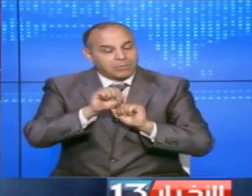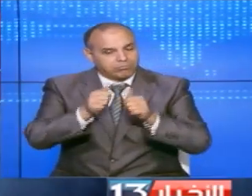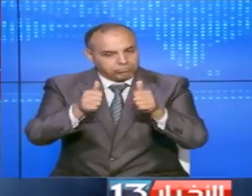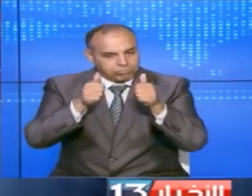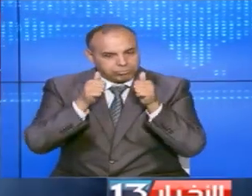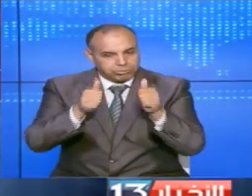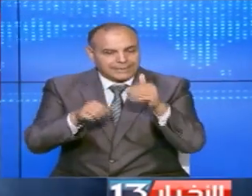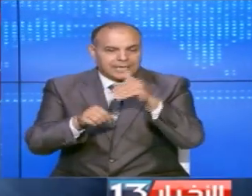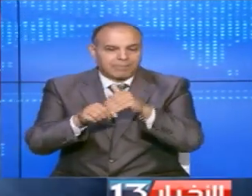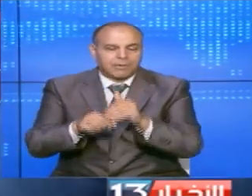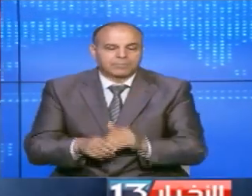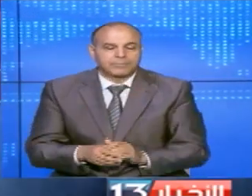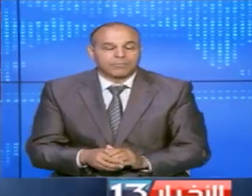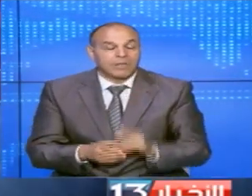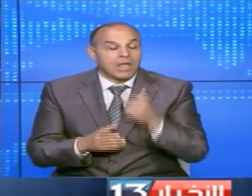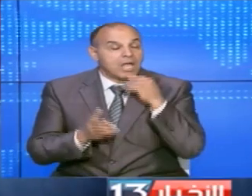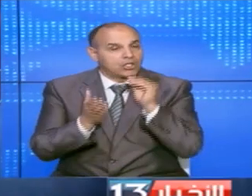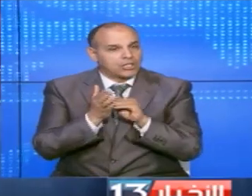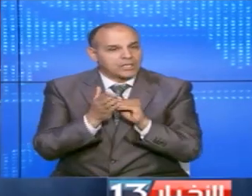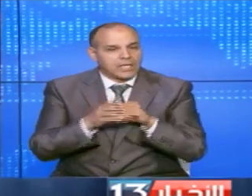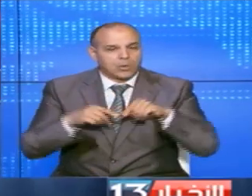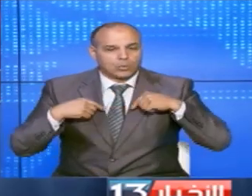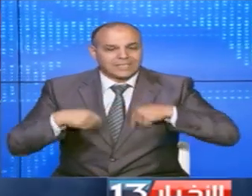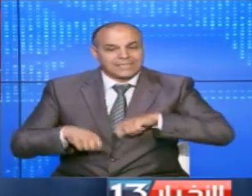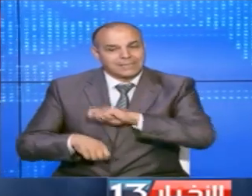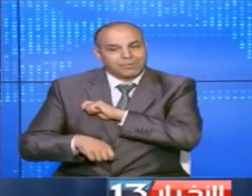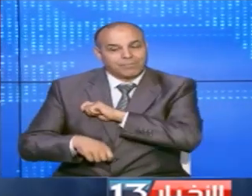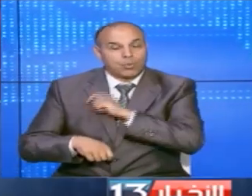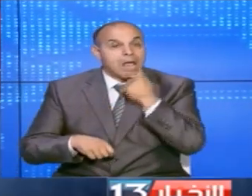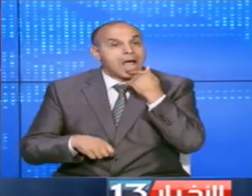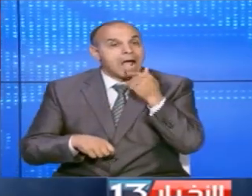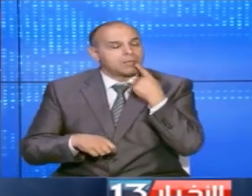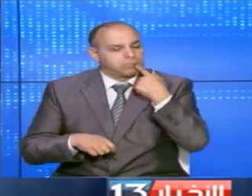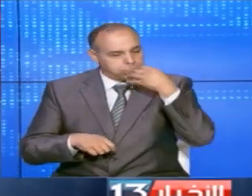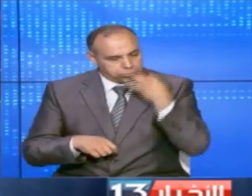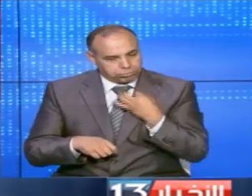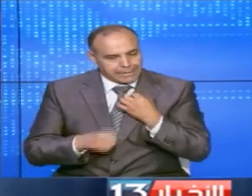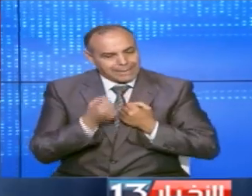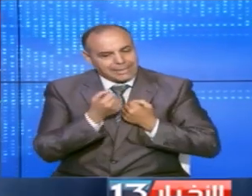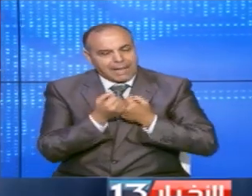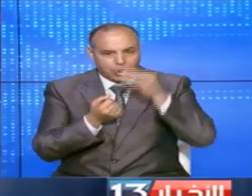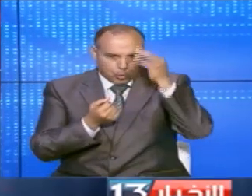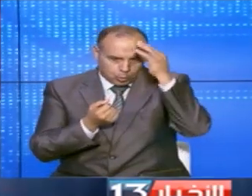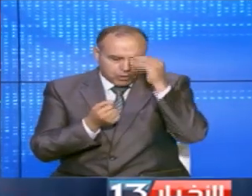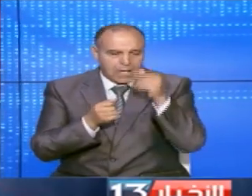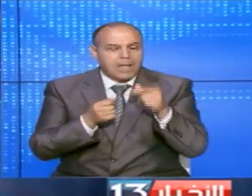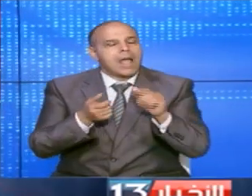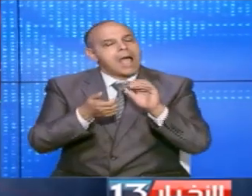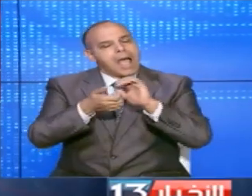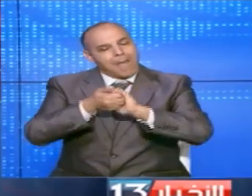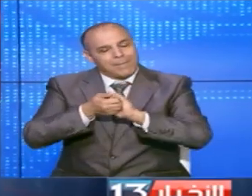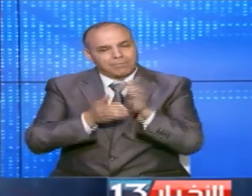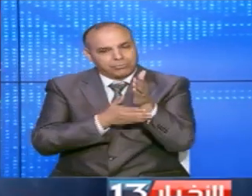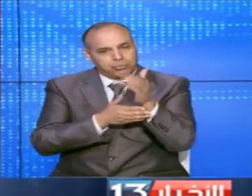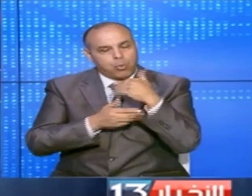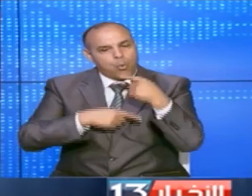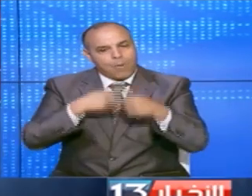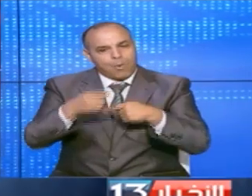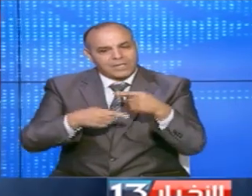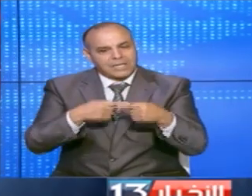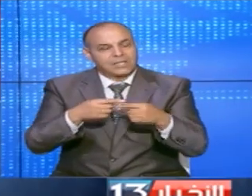للانتخابات وجددت الحكومه الاسبانيه التزامها بدعم تونس كبلد صديق ومواصله